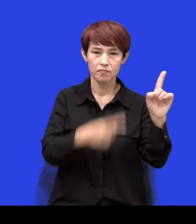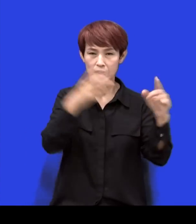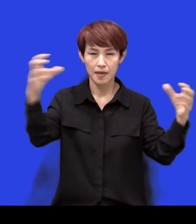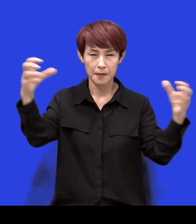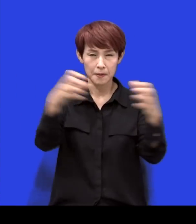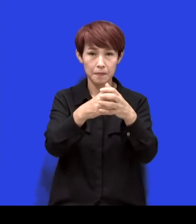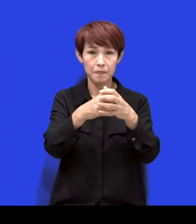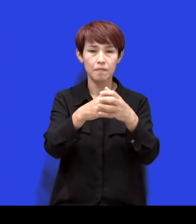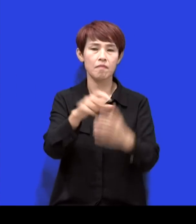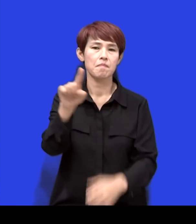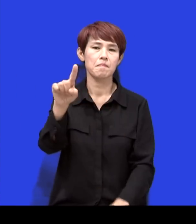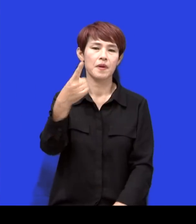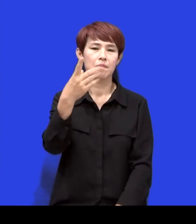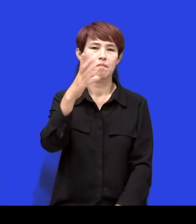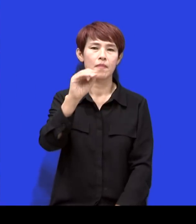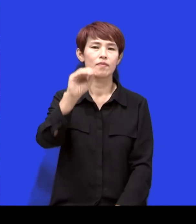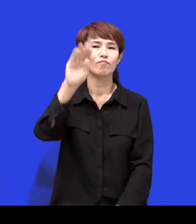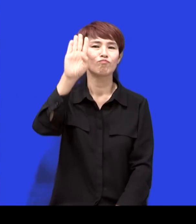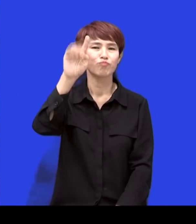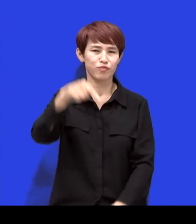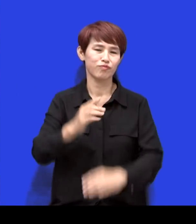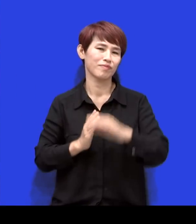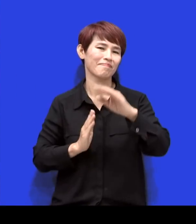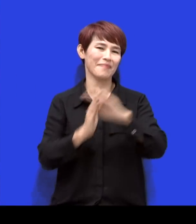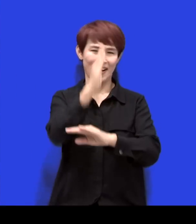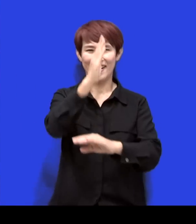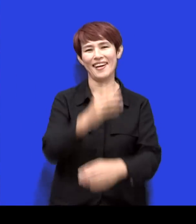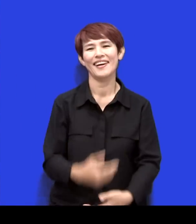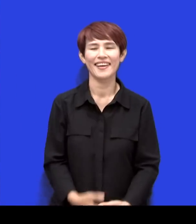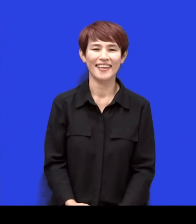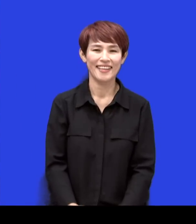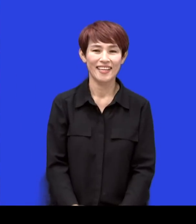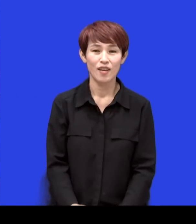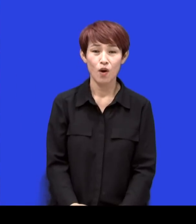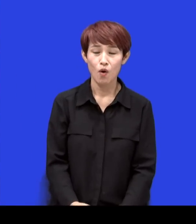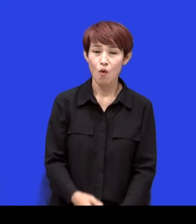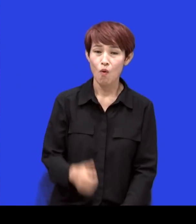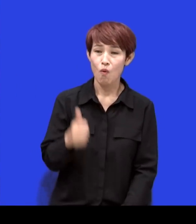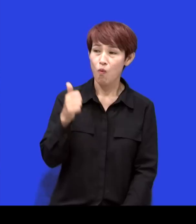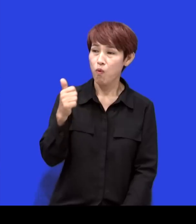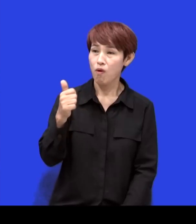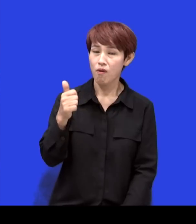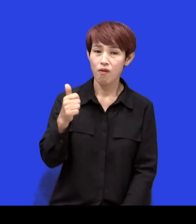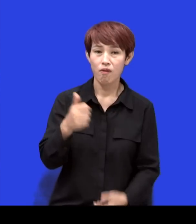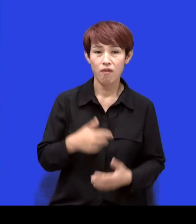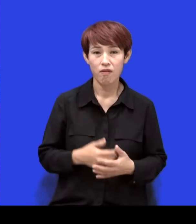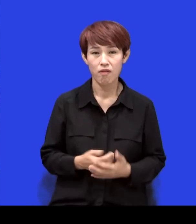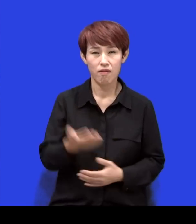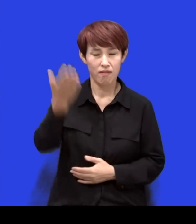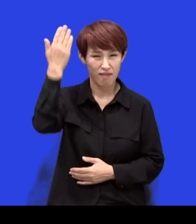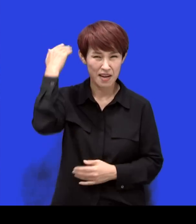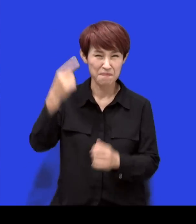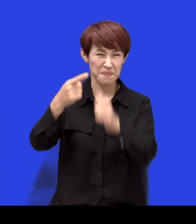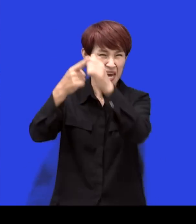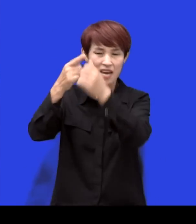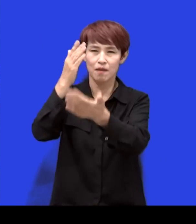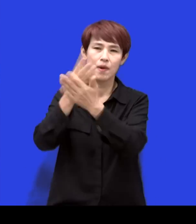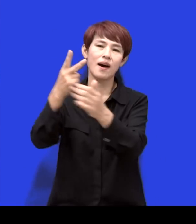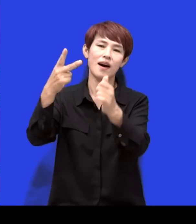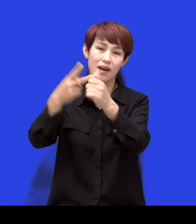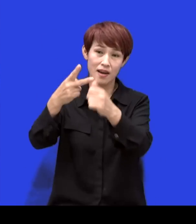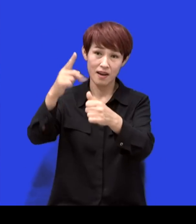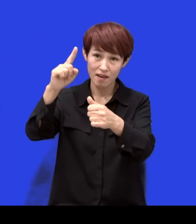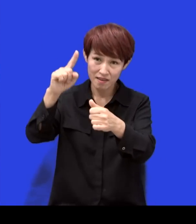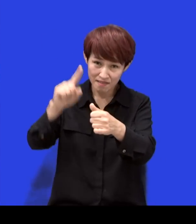그래서 합해서 이제 지난주에 100만 부가 기록하게 됐습니다. 어떻게 결과론적으로 보면 네네. 그때 대상이 아니라 우수상을 받았기